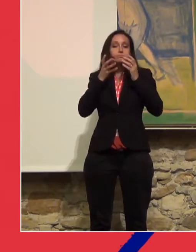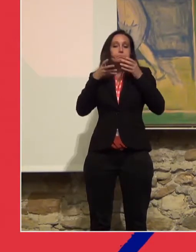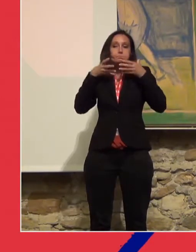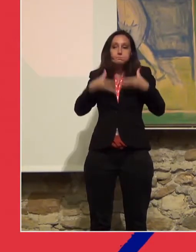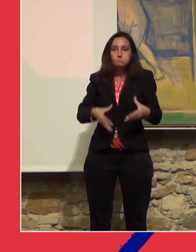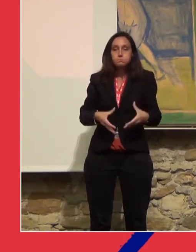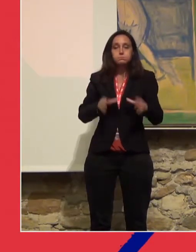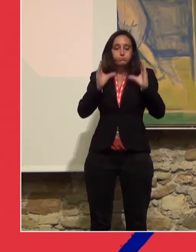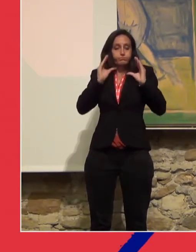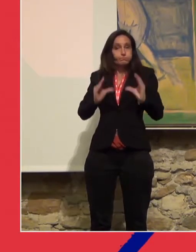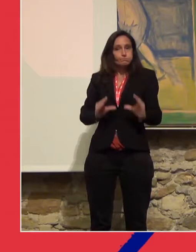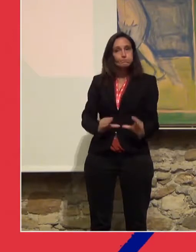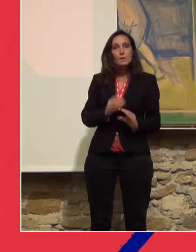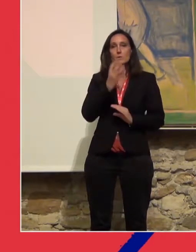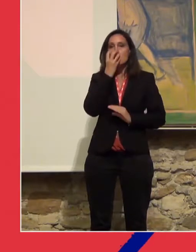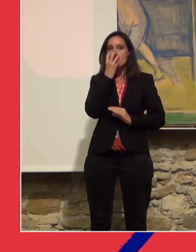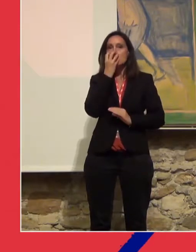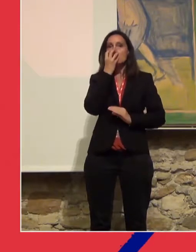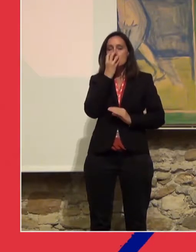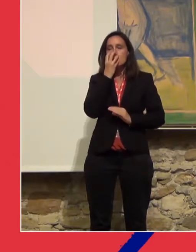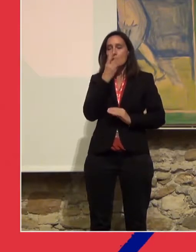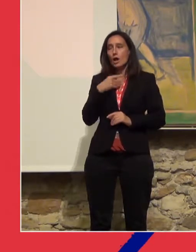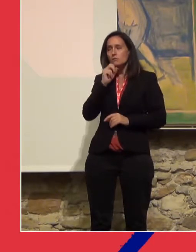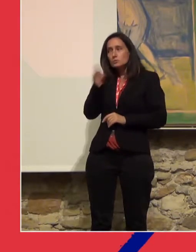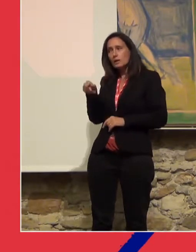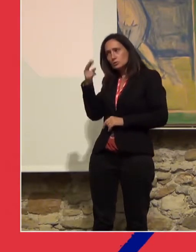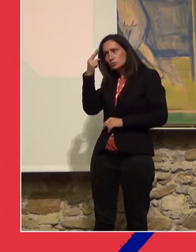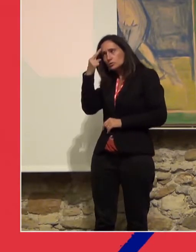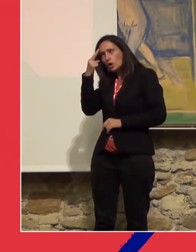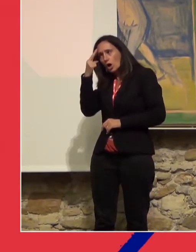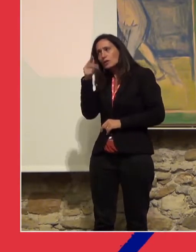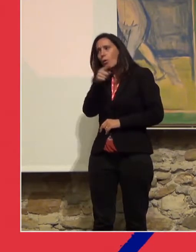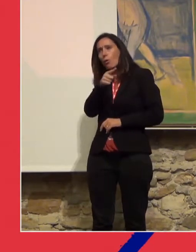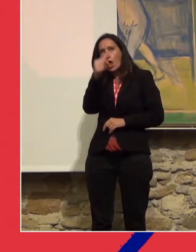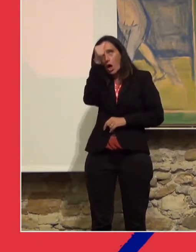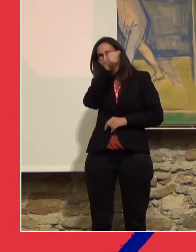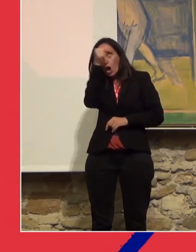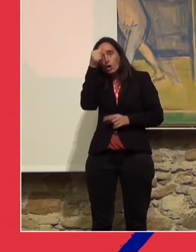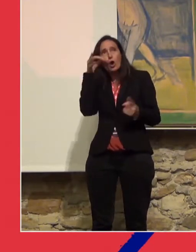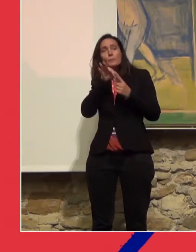per la morte, ma per guarire. Mauro allora ci pensò e cambiò